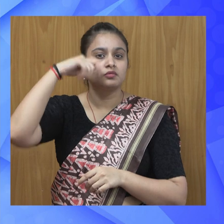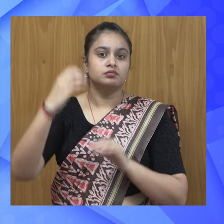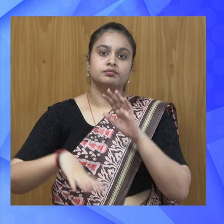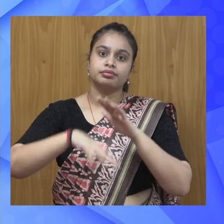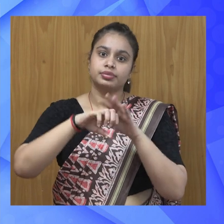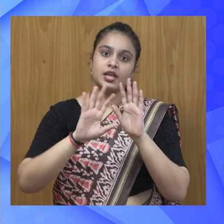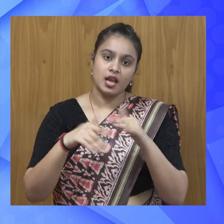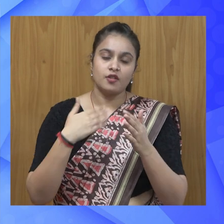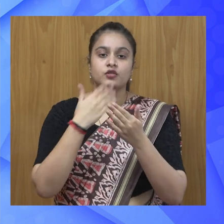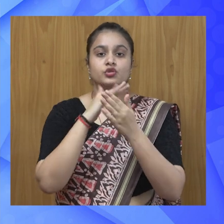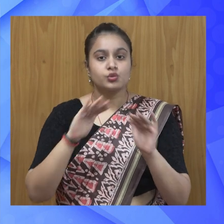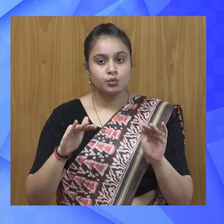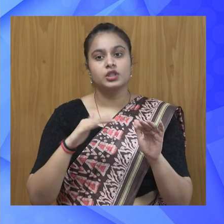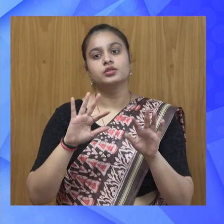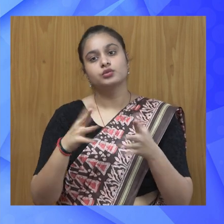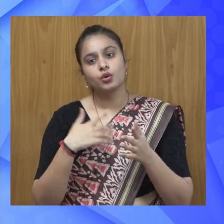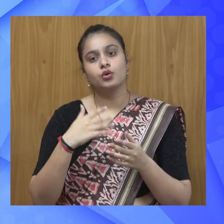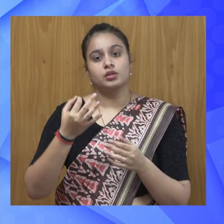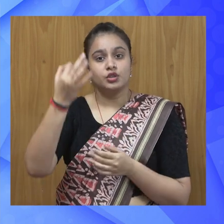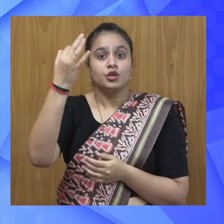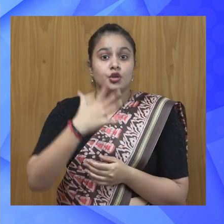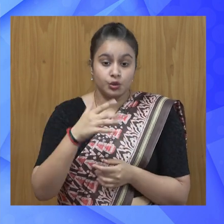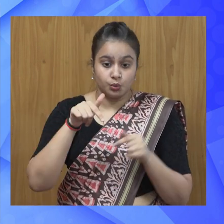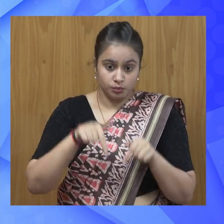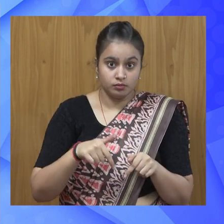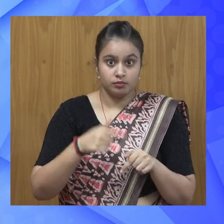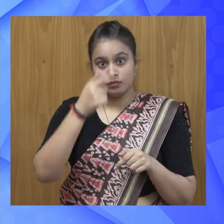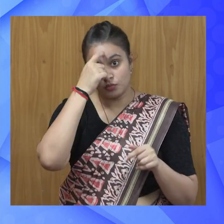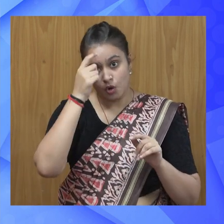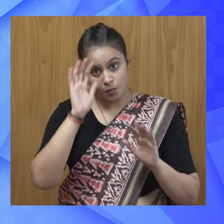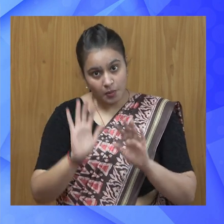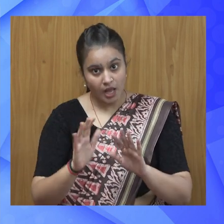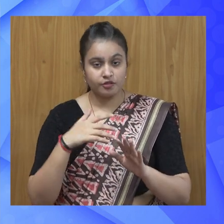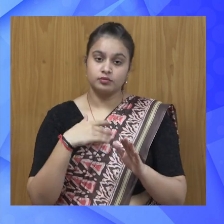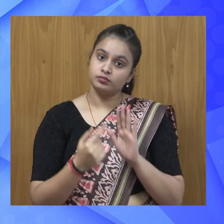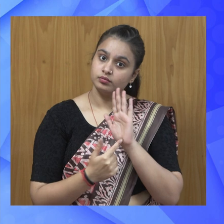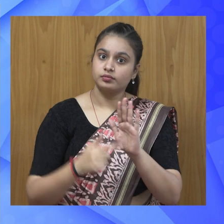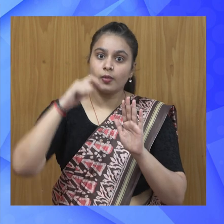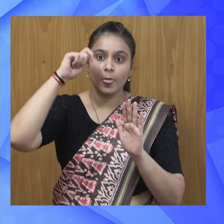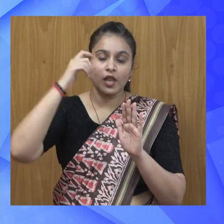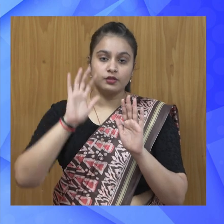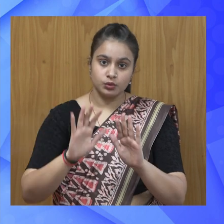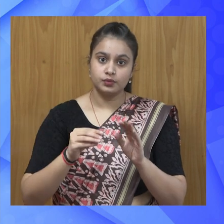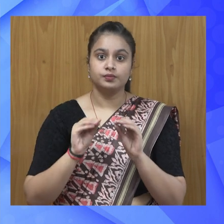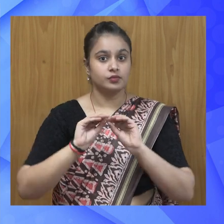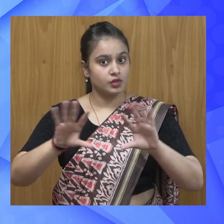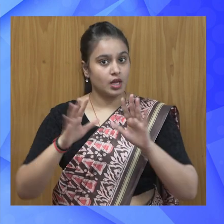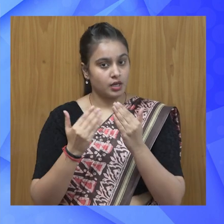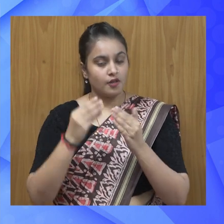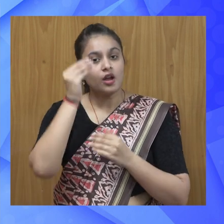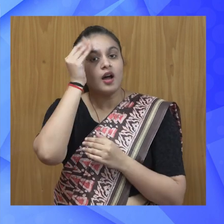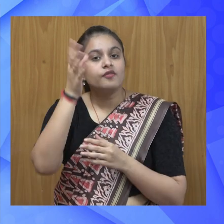हैं और बच्चों के लिए और जितने भी लेटेस्ट मॉडल्स ऑफ रेंडाइन आ रहे हैं क्राइम्स के साइबर क्राइम के तो हम ऐसी अवेयरनेस